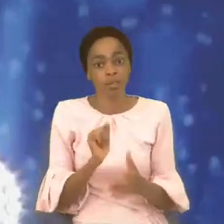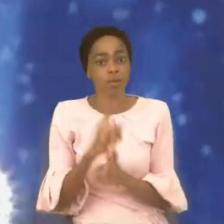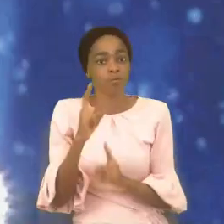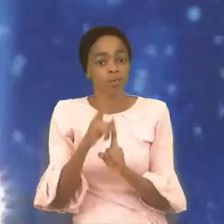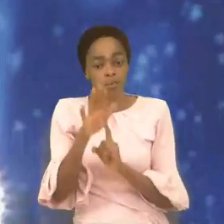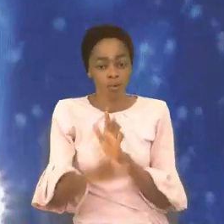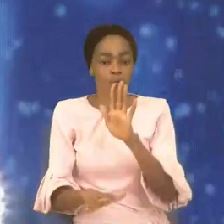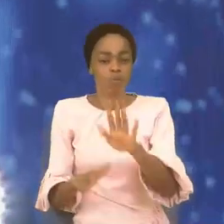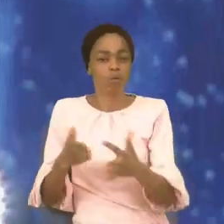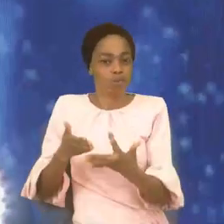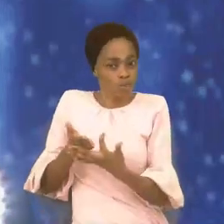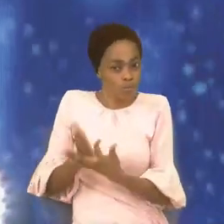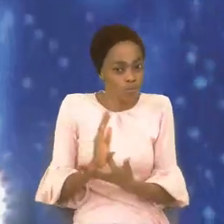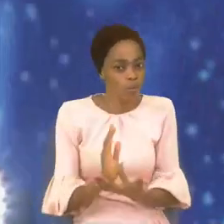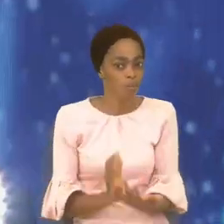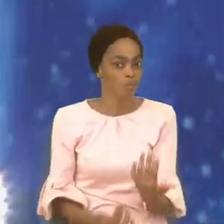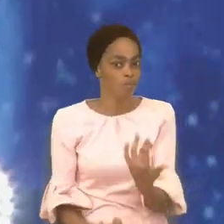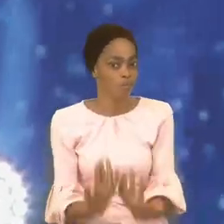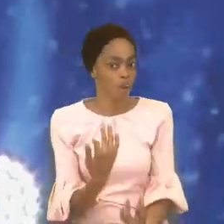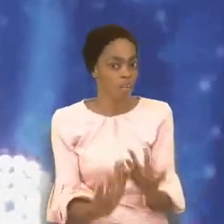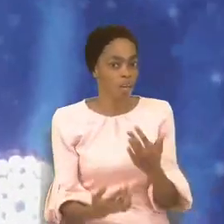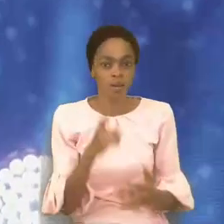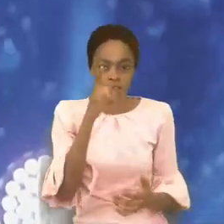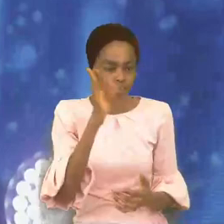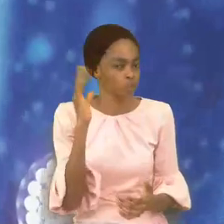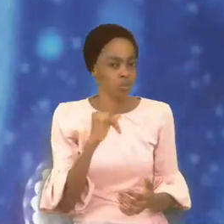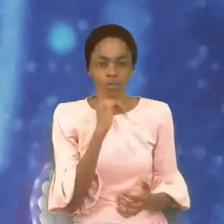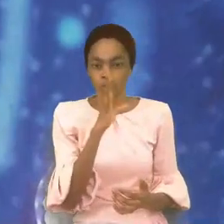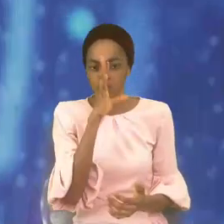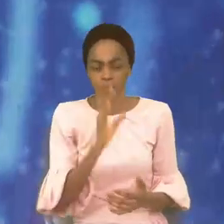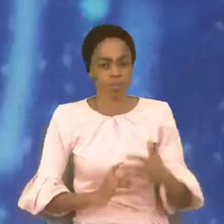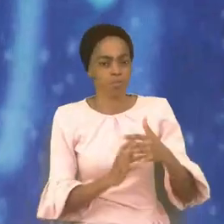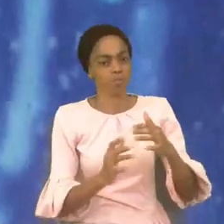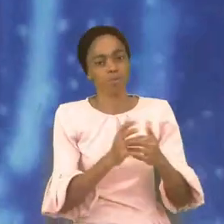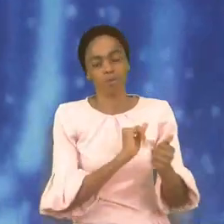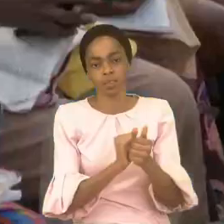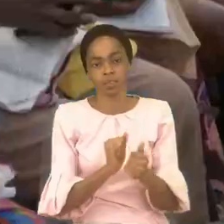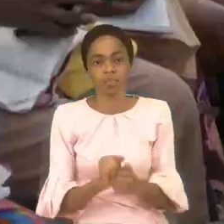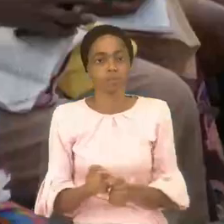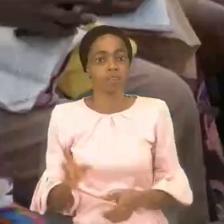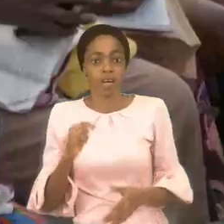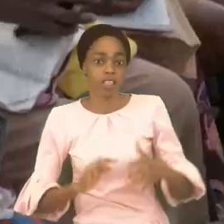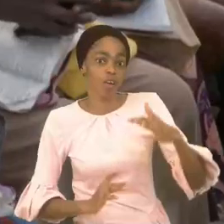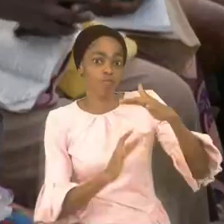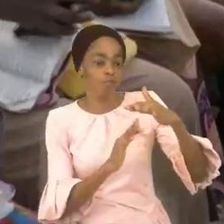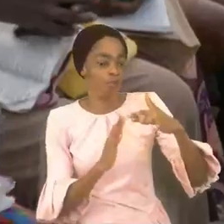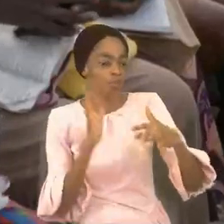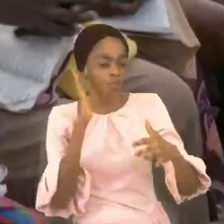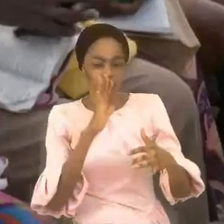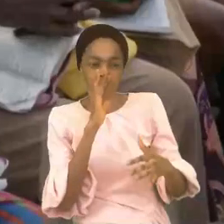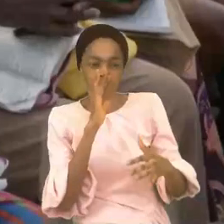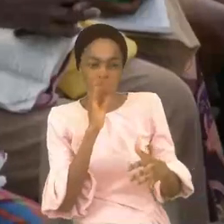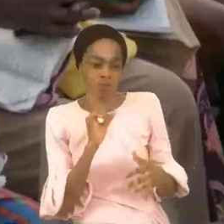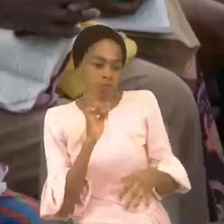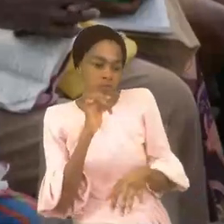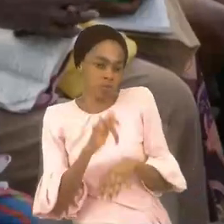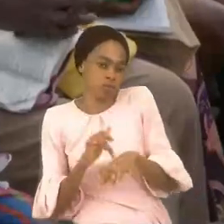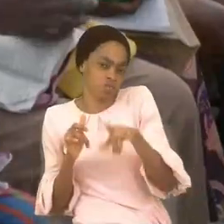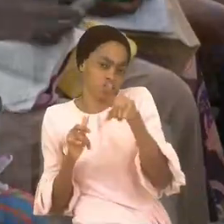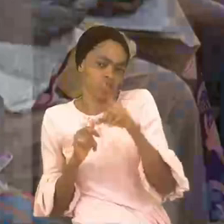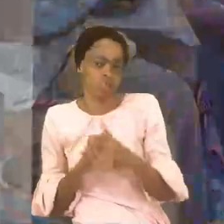tu marches dans le feu, tu ne brûleras pas et la flamme ne t'embrasera